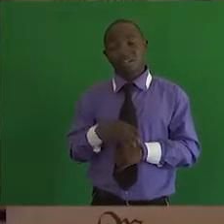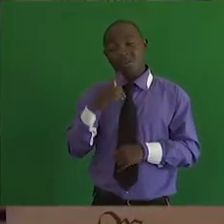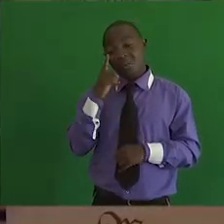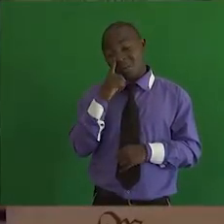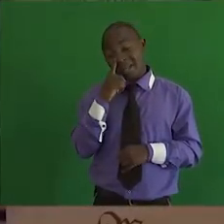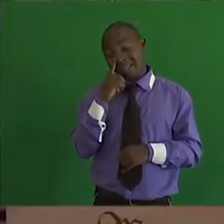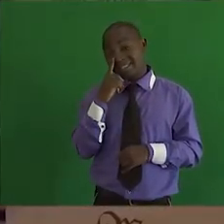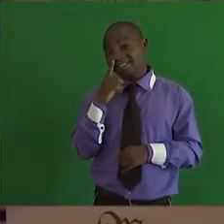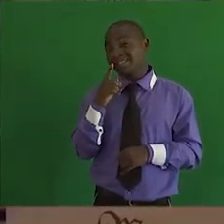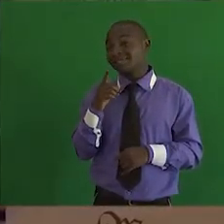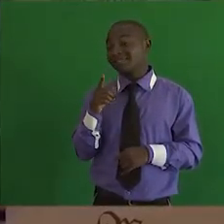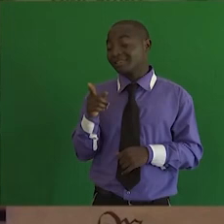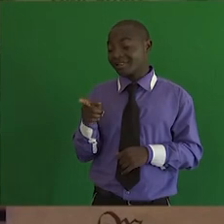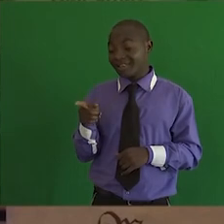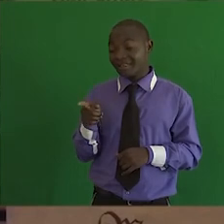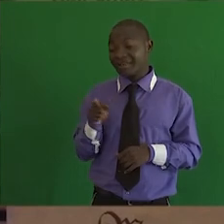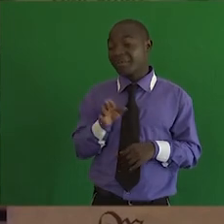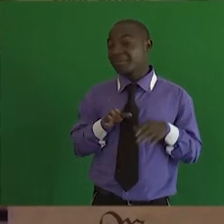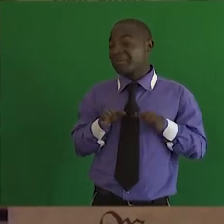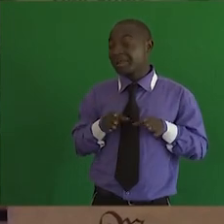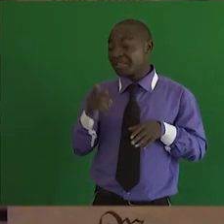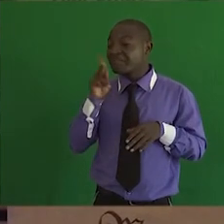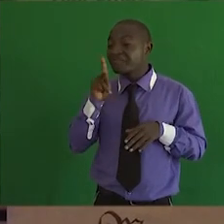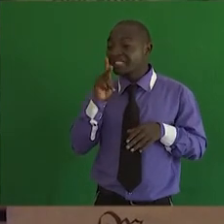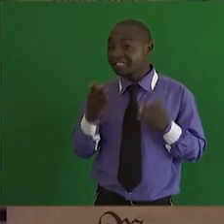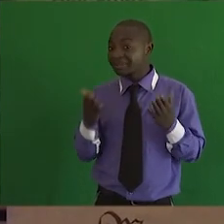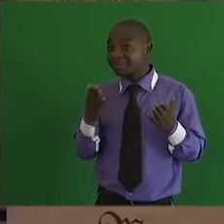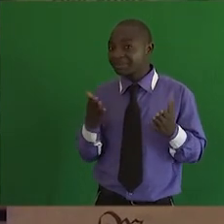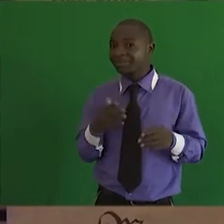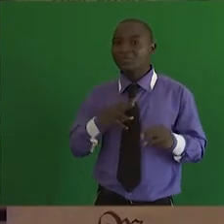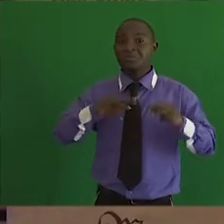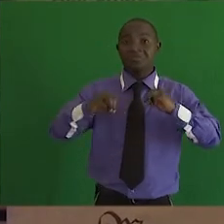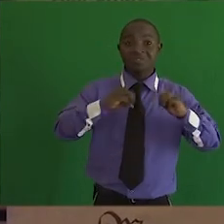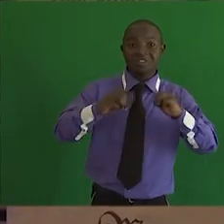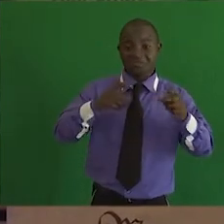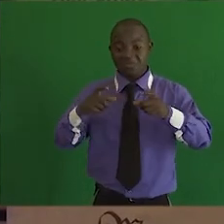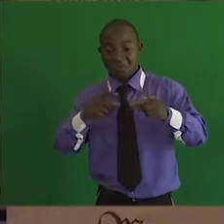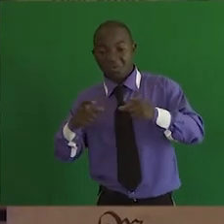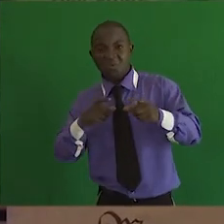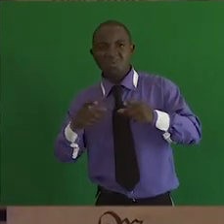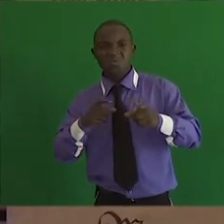Vanhu vese vane pavanokwana amai mukadzi wababa muroora